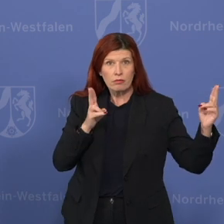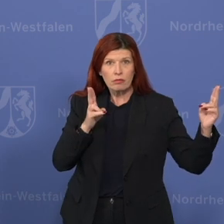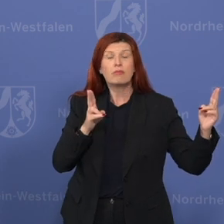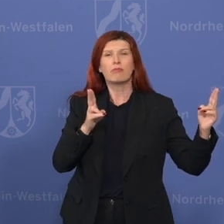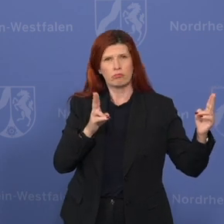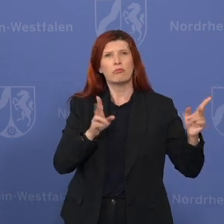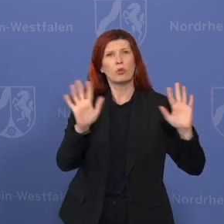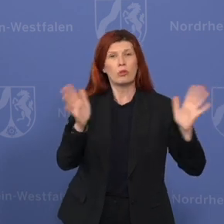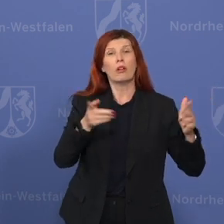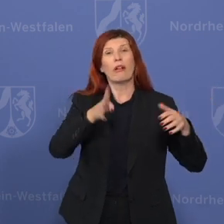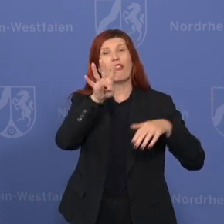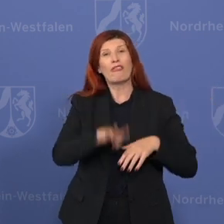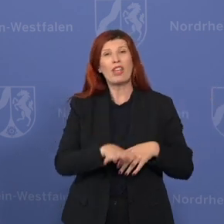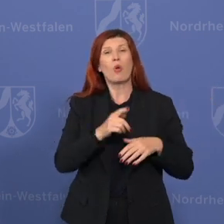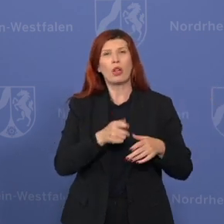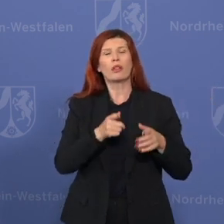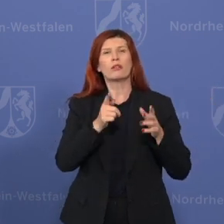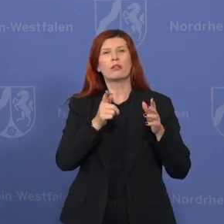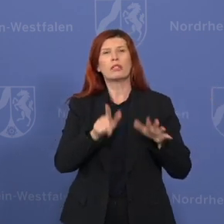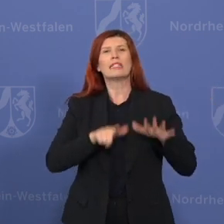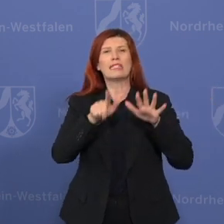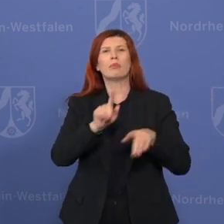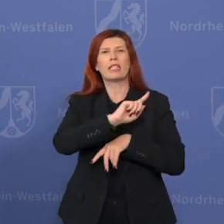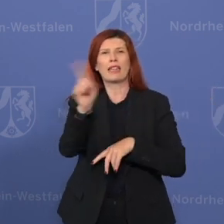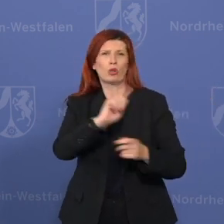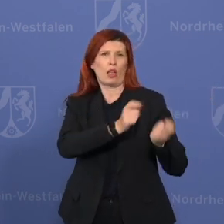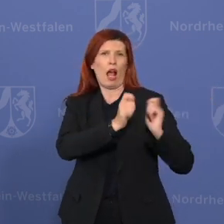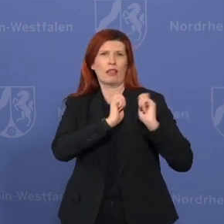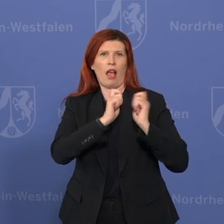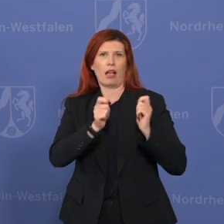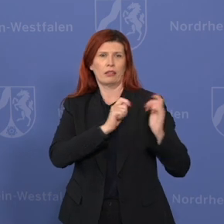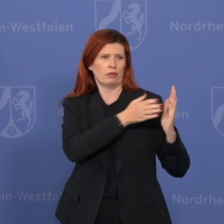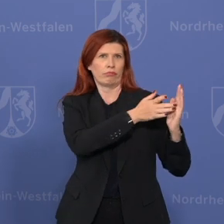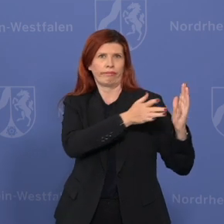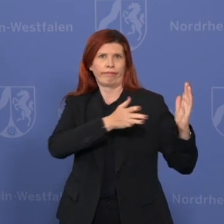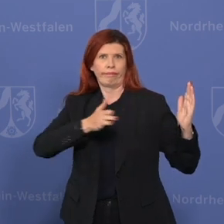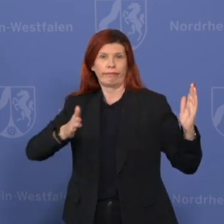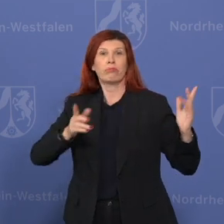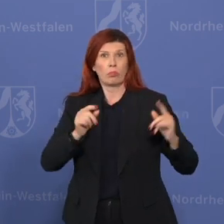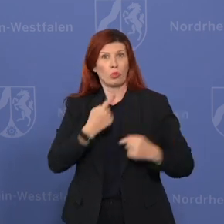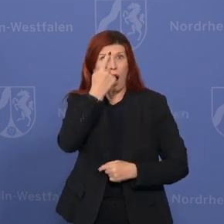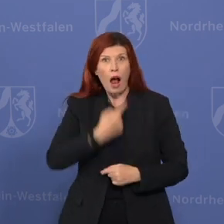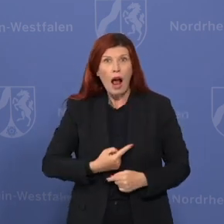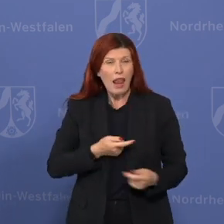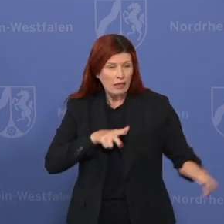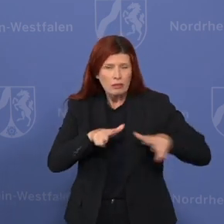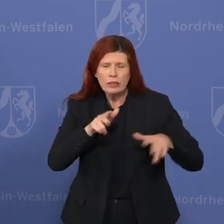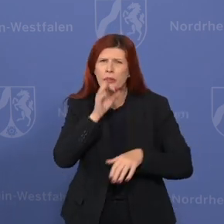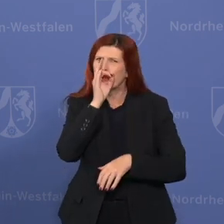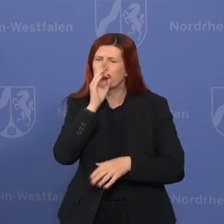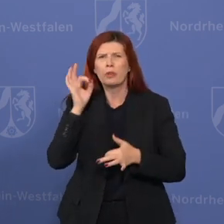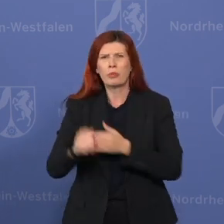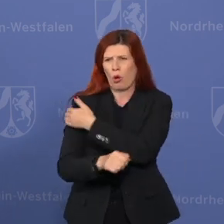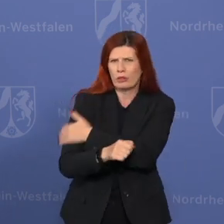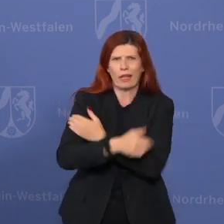417.000 Anträge eingegangen. Diese Dimensionen sind nur mit starken Partnern zu bewältigen. Daher haben